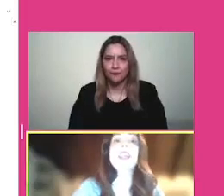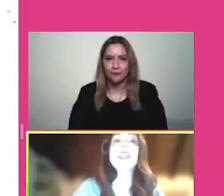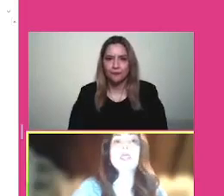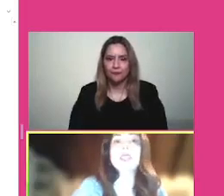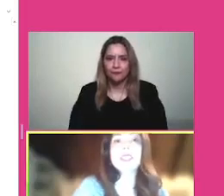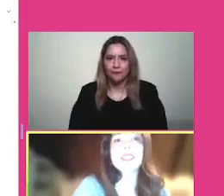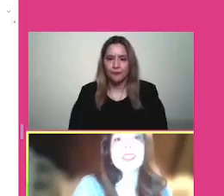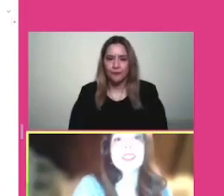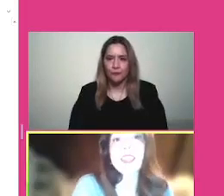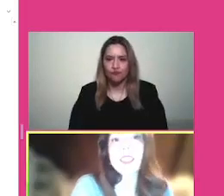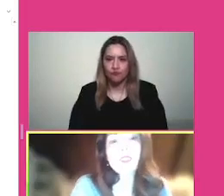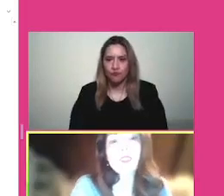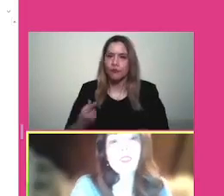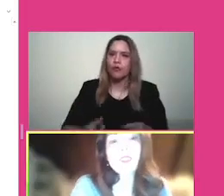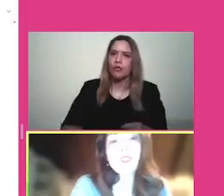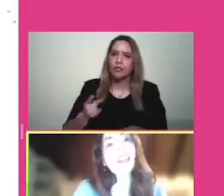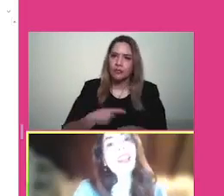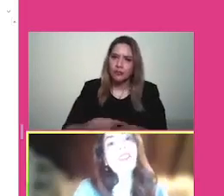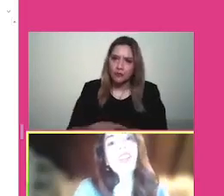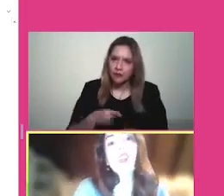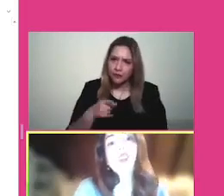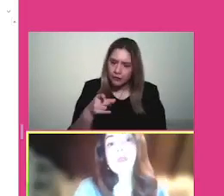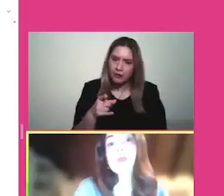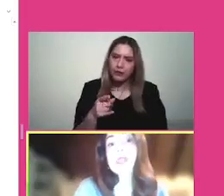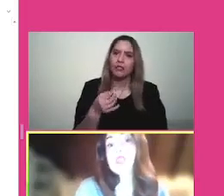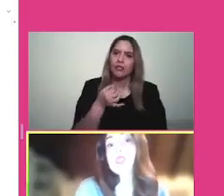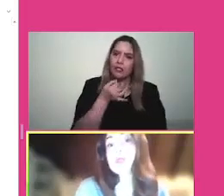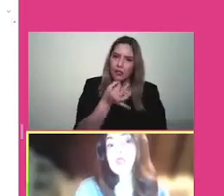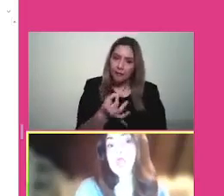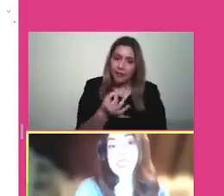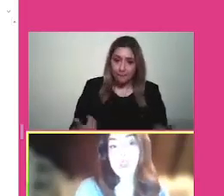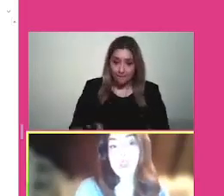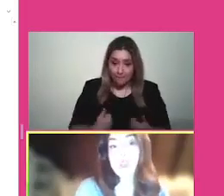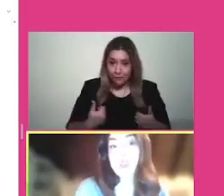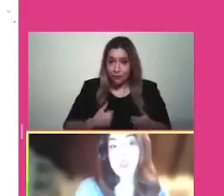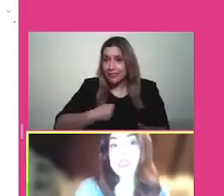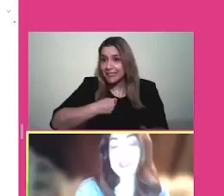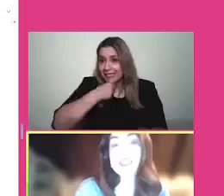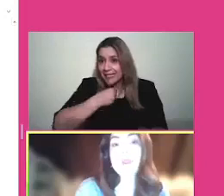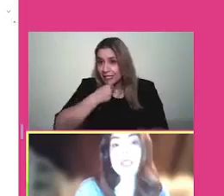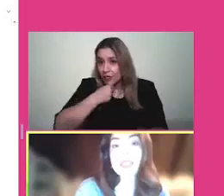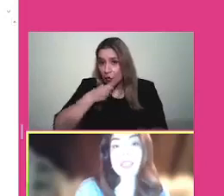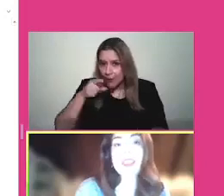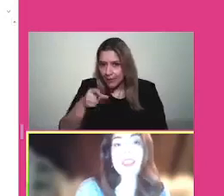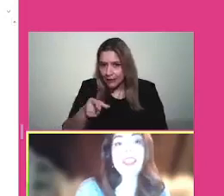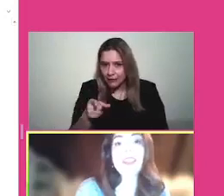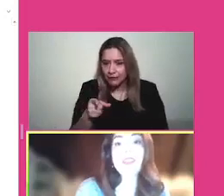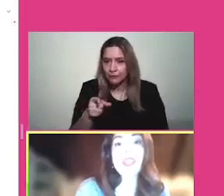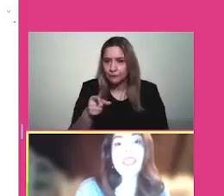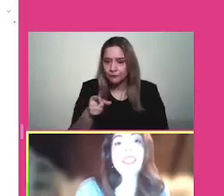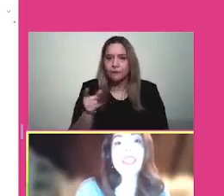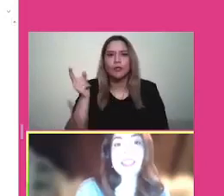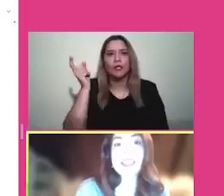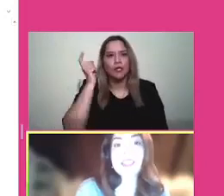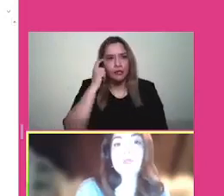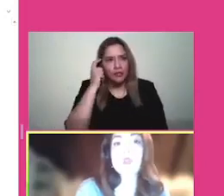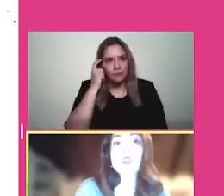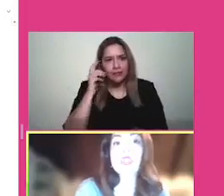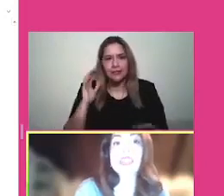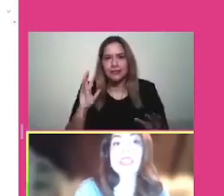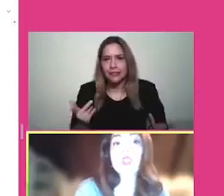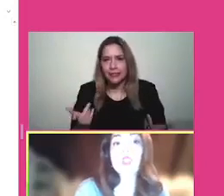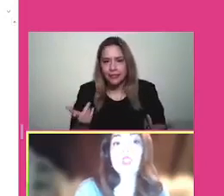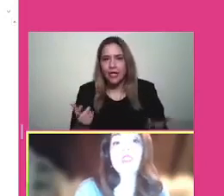Και επίσης, η συνάδελφος ανέφερε ότι παίζοντας με τους ηλικιωμένους στα επιτραπέζια παιχνίδια, αντιλαμβάνεται κανείς πως